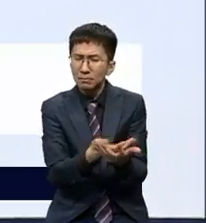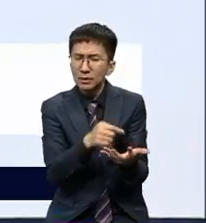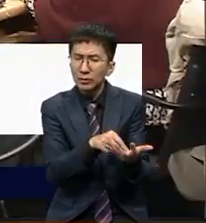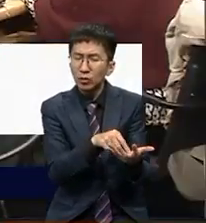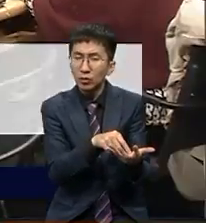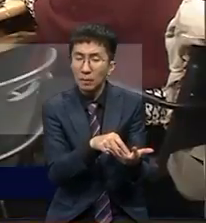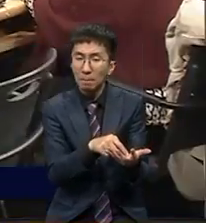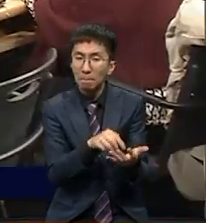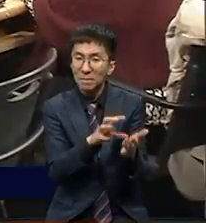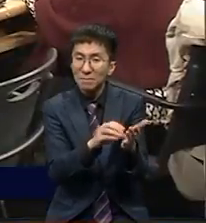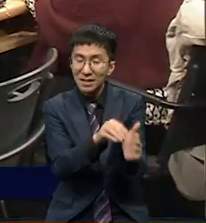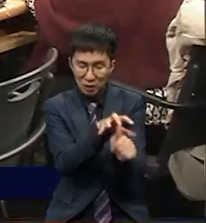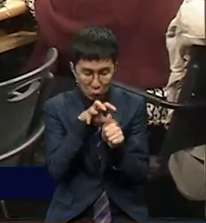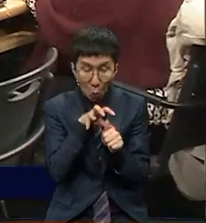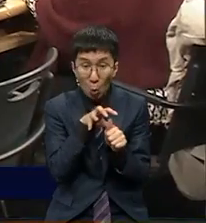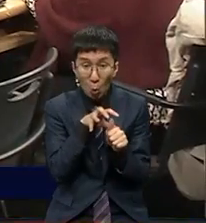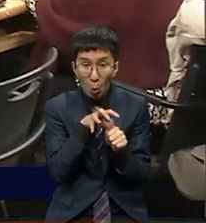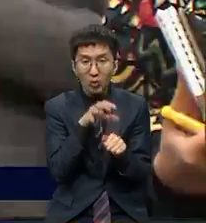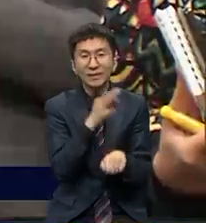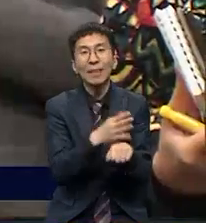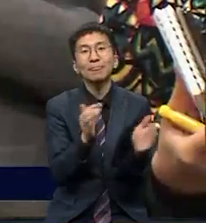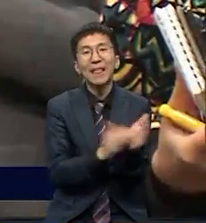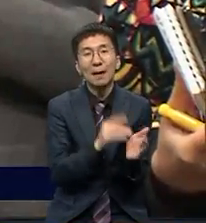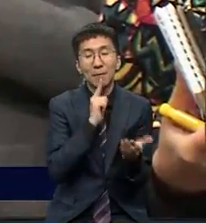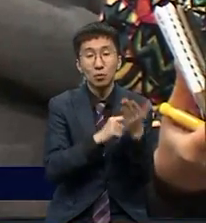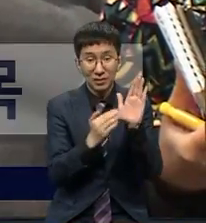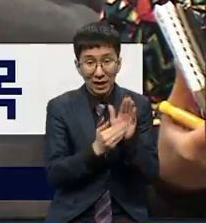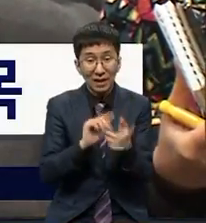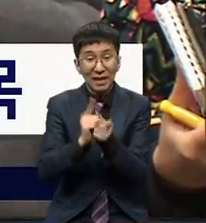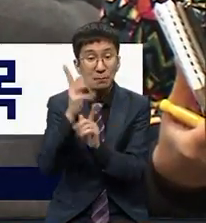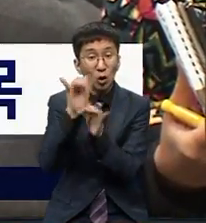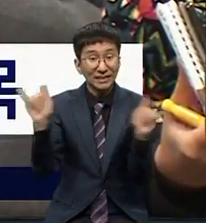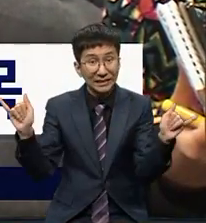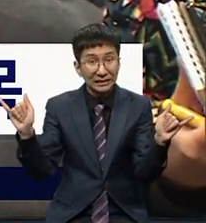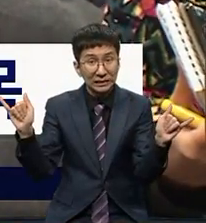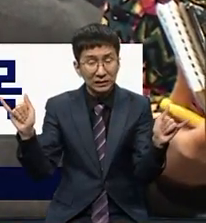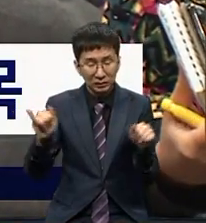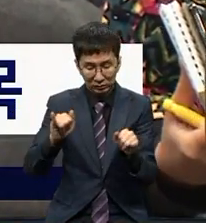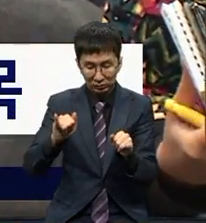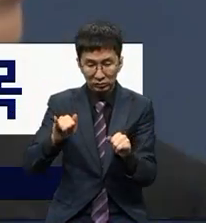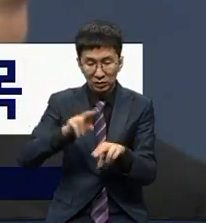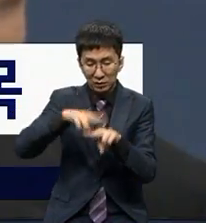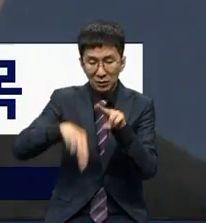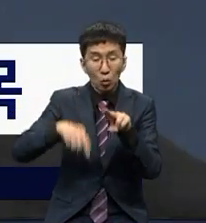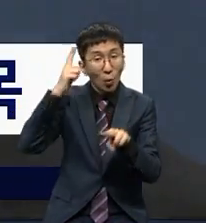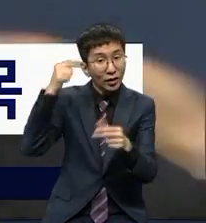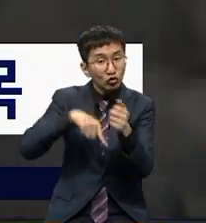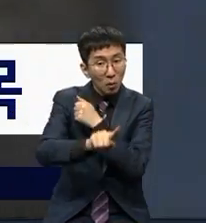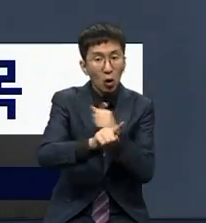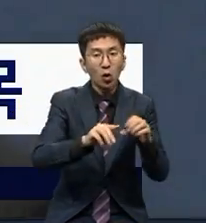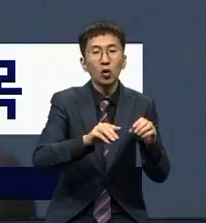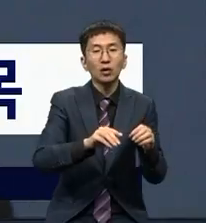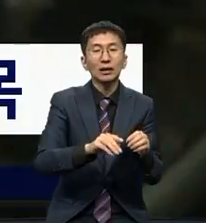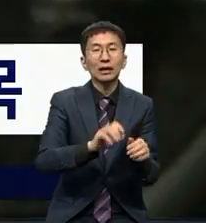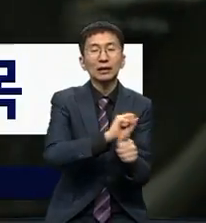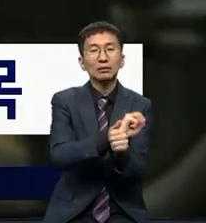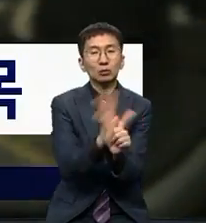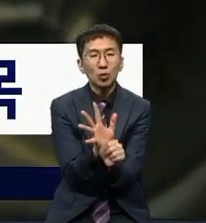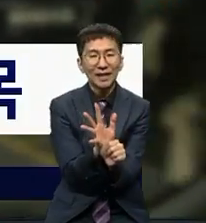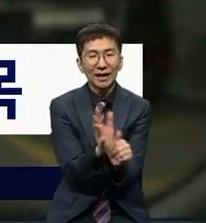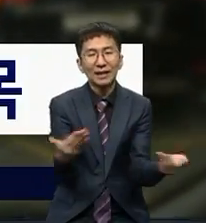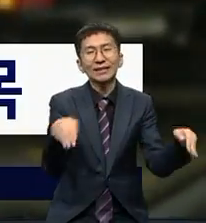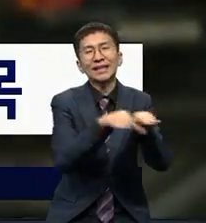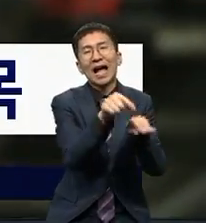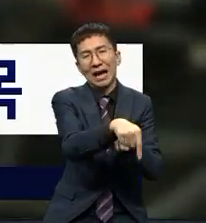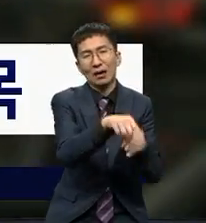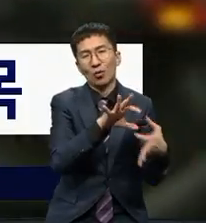확인되었고 청와대 대변인직 퇴진의 이유였던 서울 흑석동 상가가 이유로 지목됐습니다. 김 의원은 지난